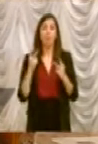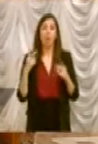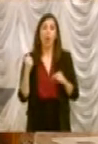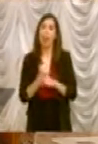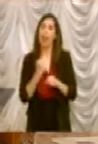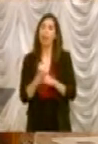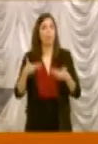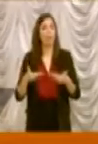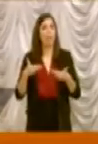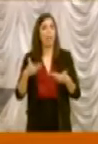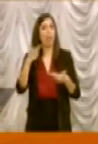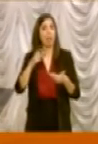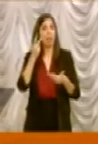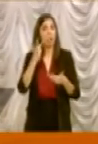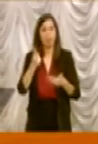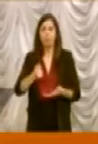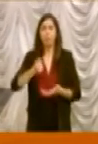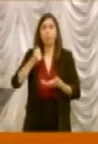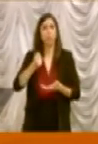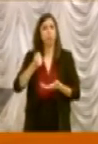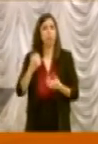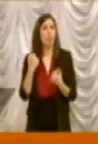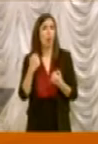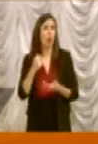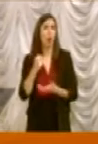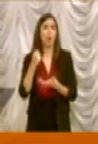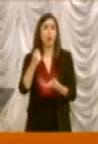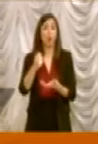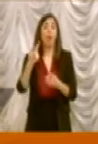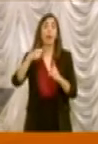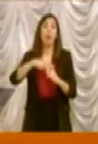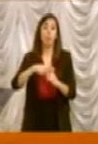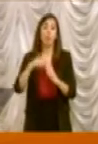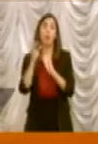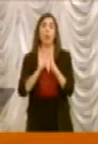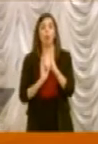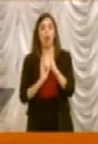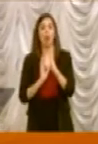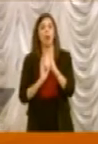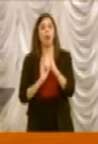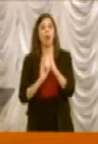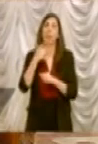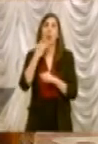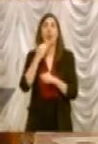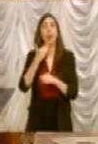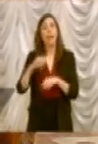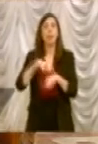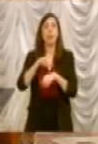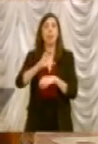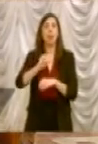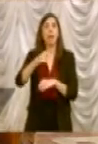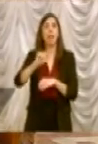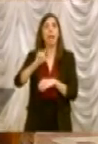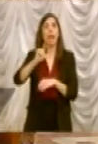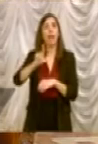economica dovuta al Covid-19. I punti salienti sono la possibilità di proroga della cassa integrazione fino ad agosto, poi via la prima